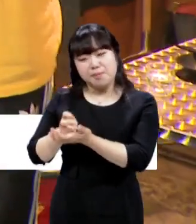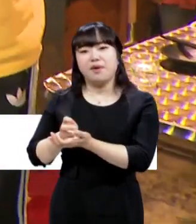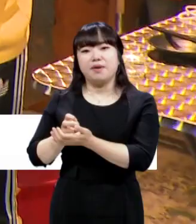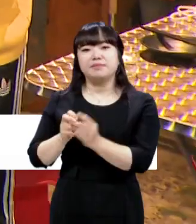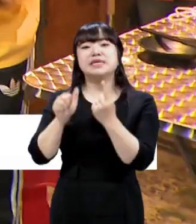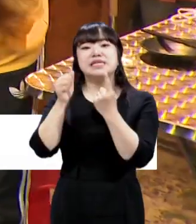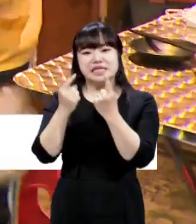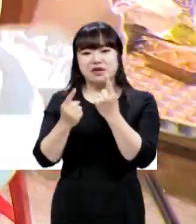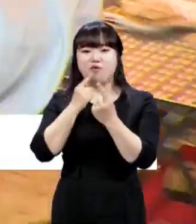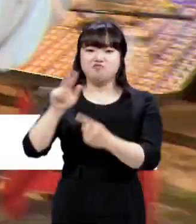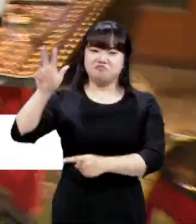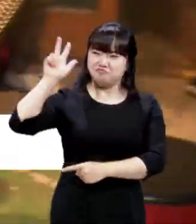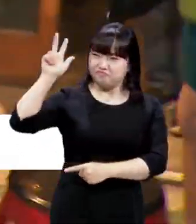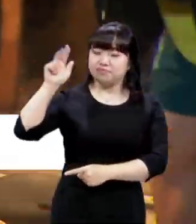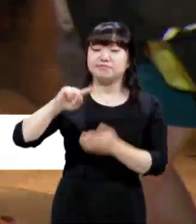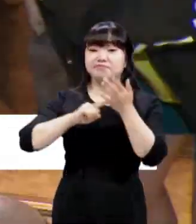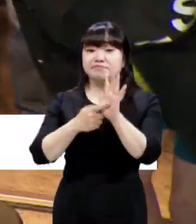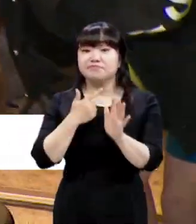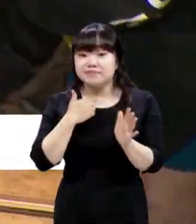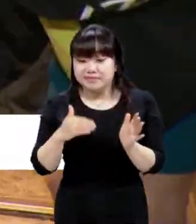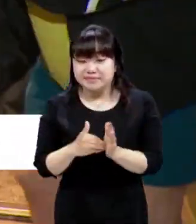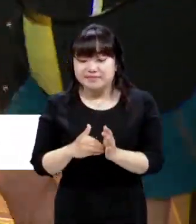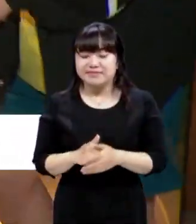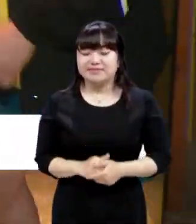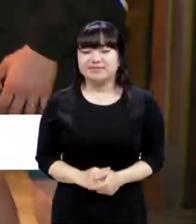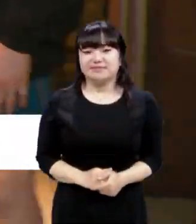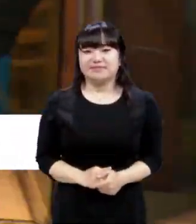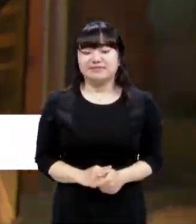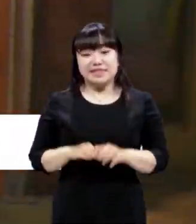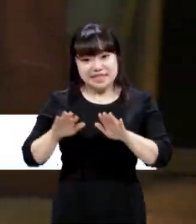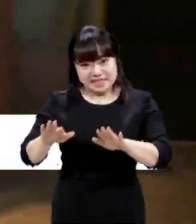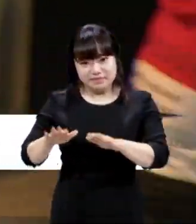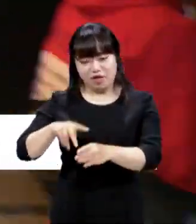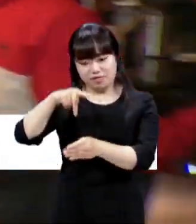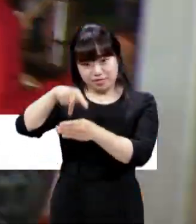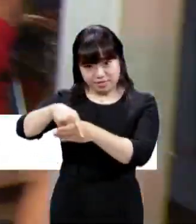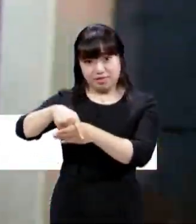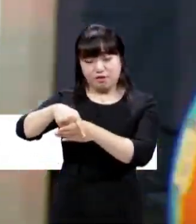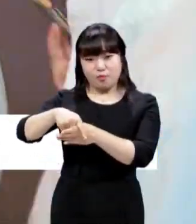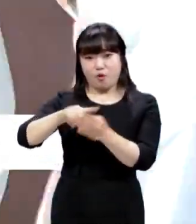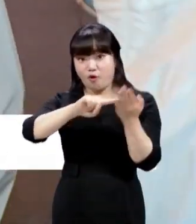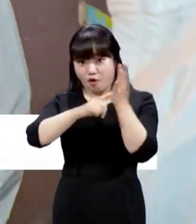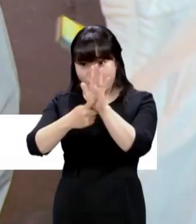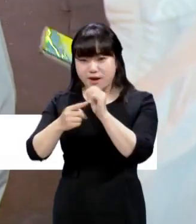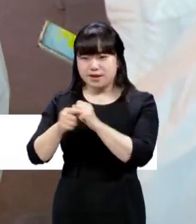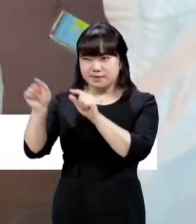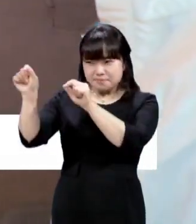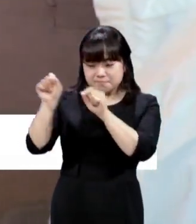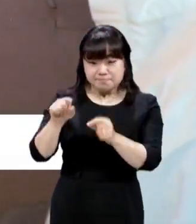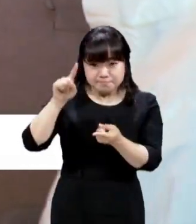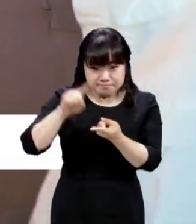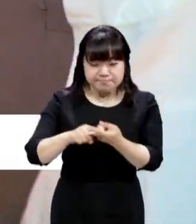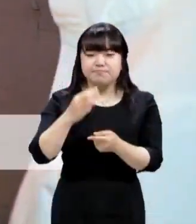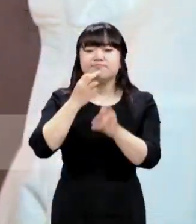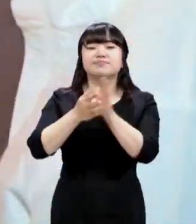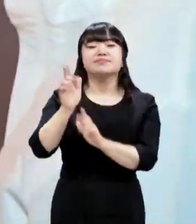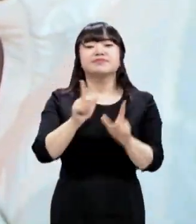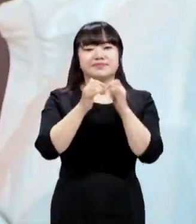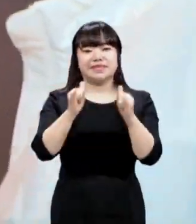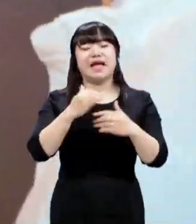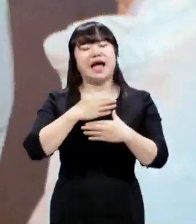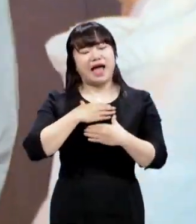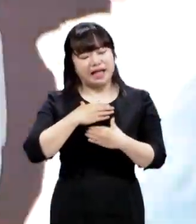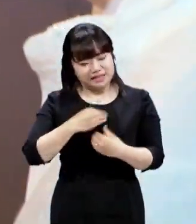공약으로 내세웠던 오세훈 후보 이번 선거에서도 이를 챙겨 나가며 서울시민 의 안전